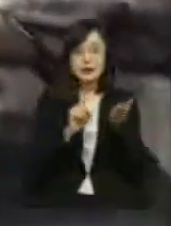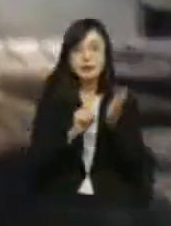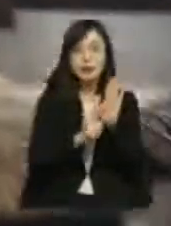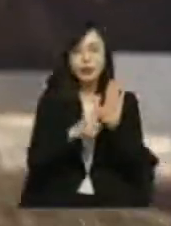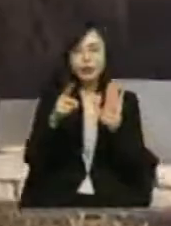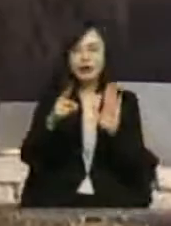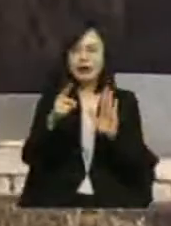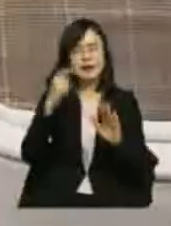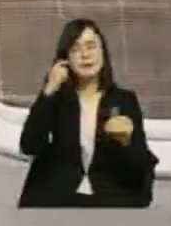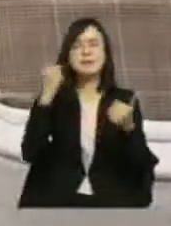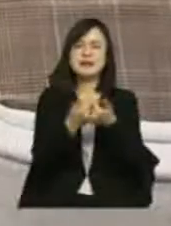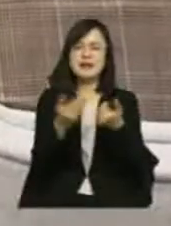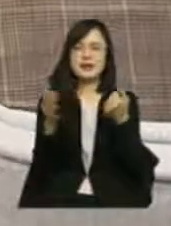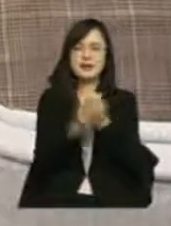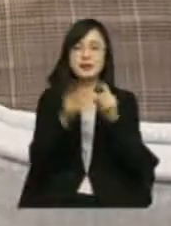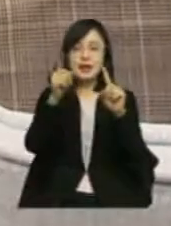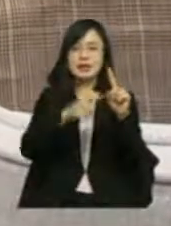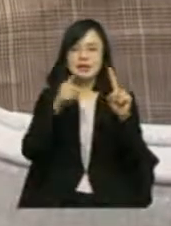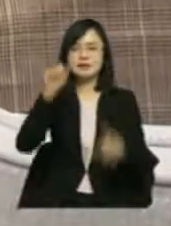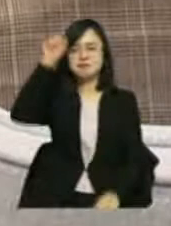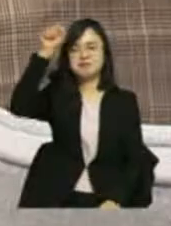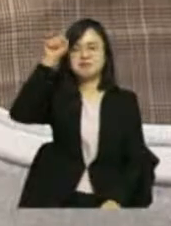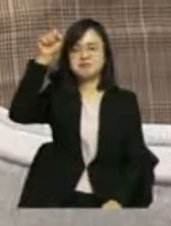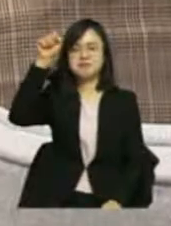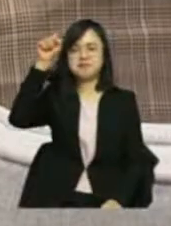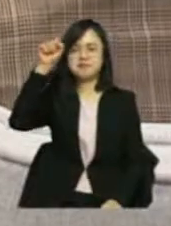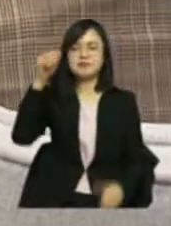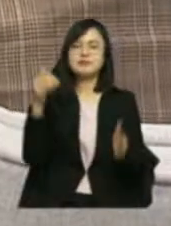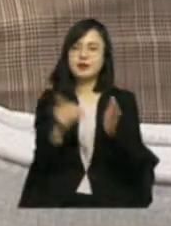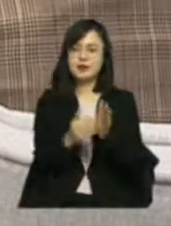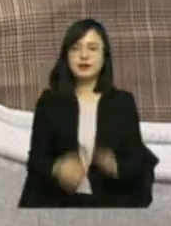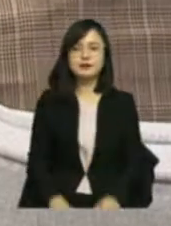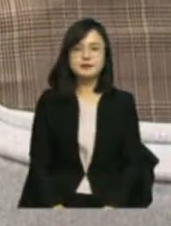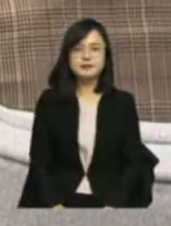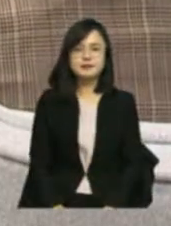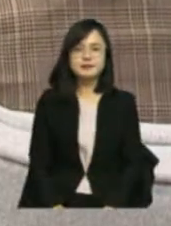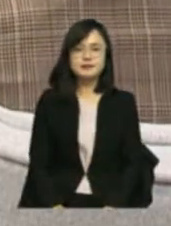앞에서 1인 시위를 진행했습니다. 들라이브 서울 경기 케이블TV 박선아입니다.